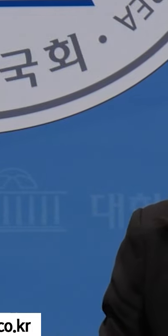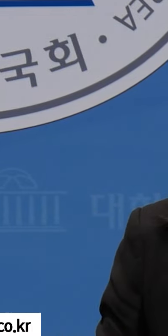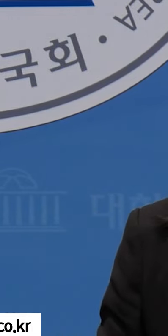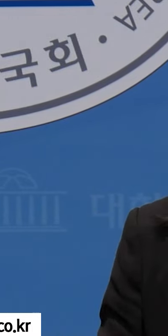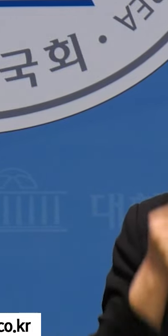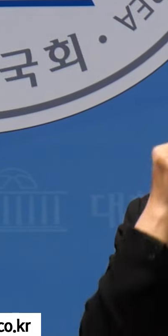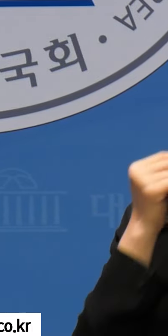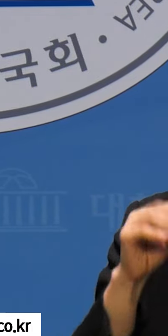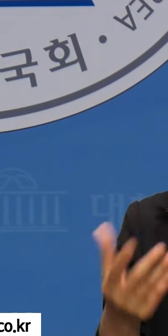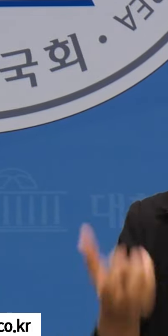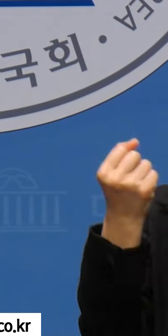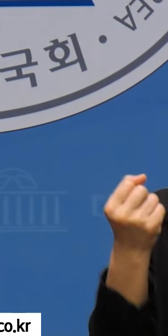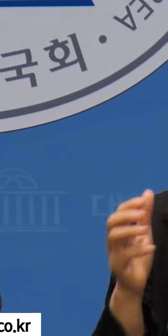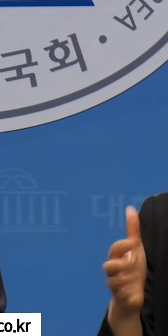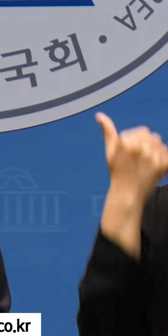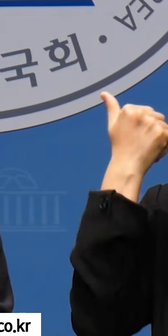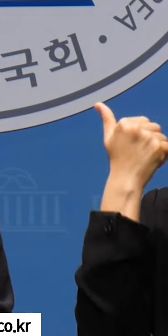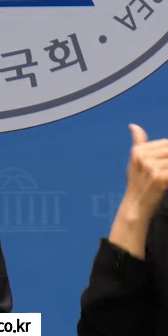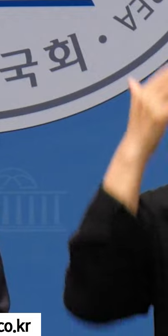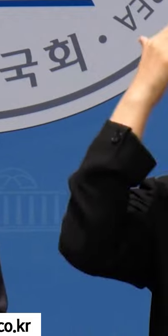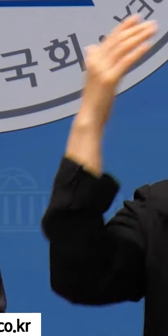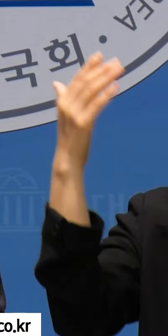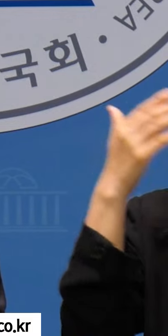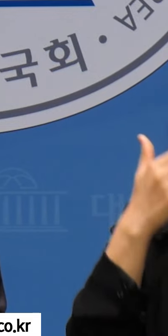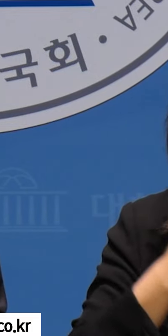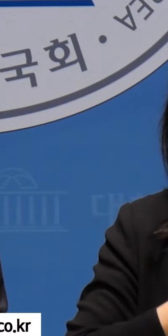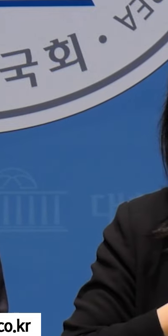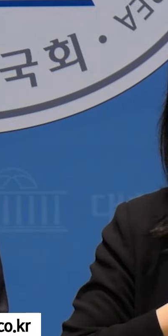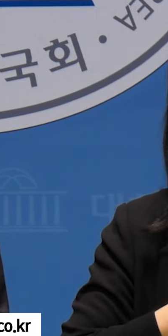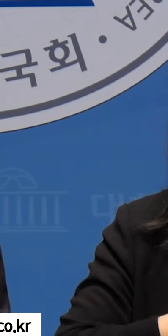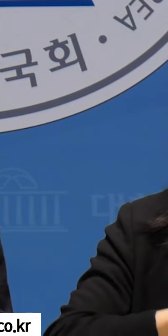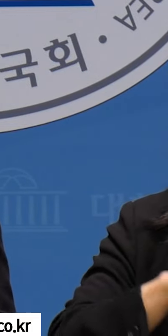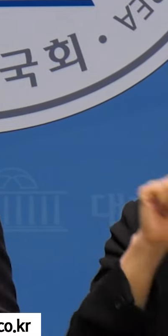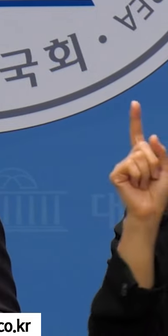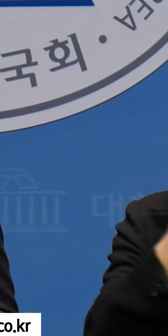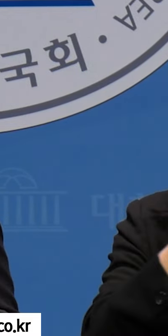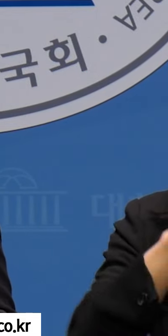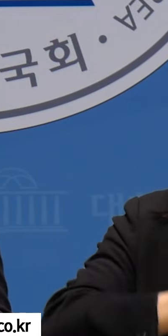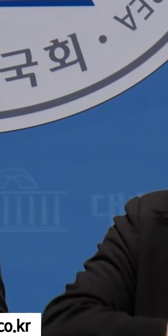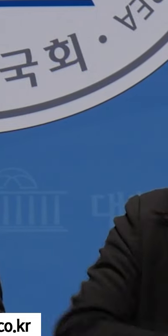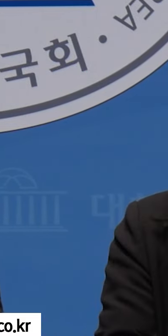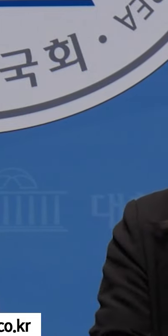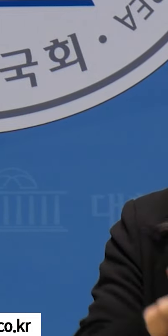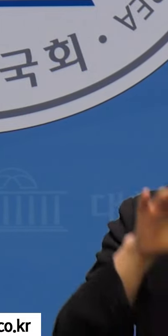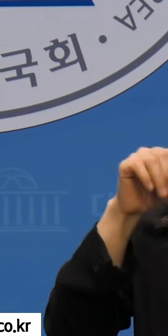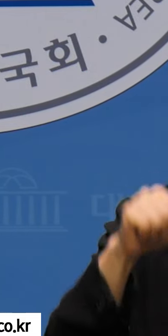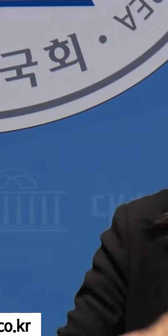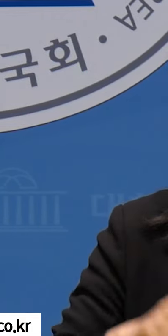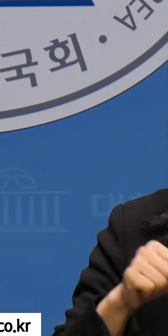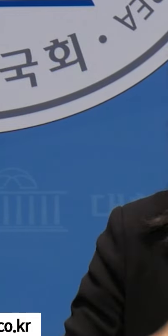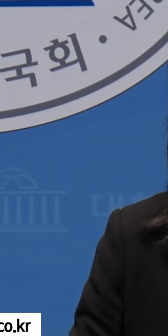도발입니다. 우리 자존심이 우리 국민의 자존심을 짓밟는 행위입니다.